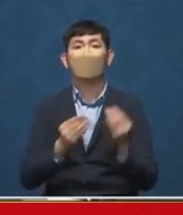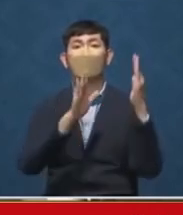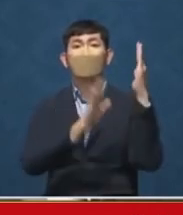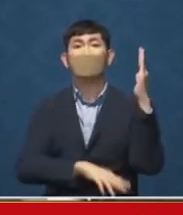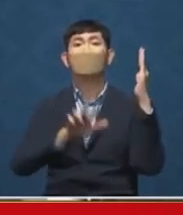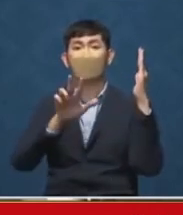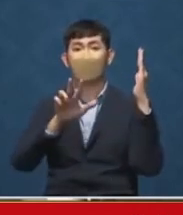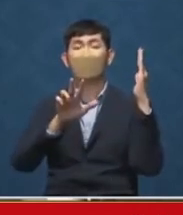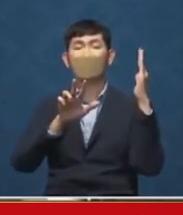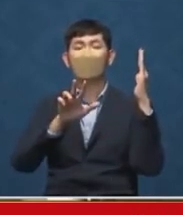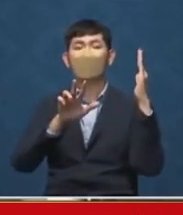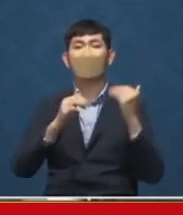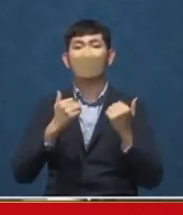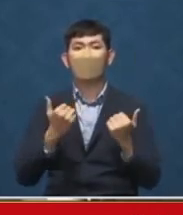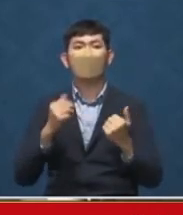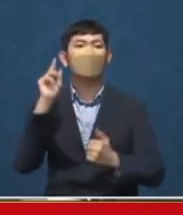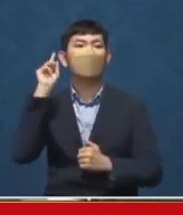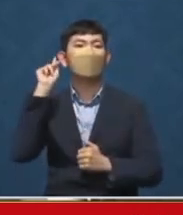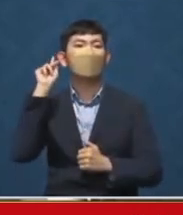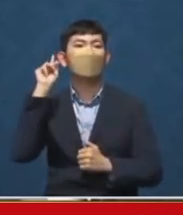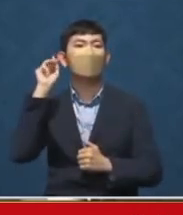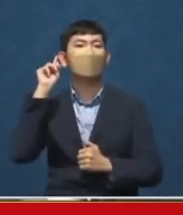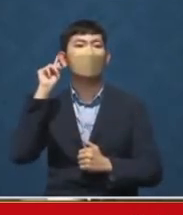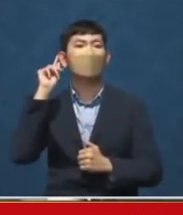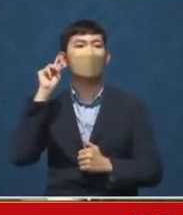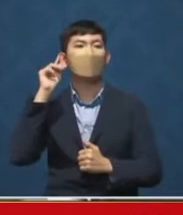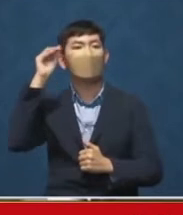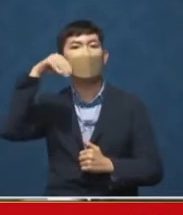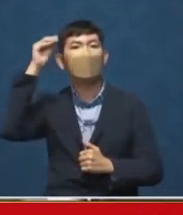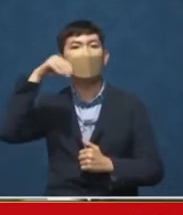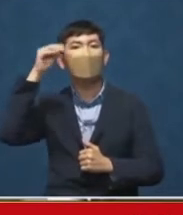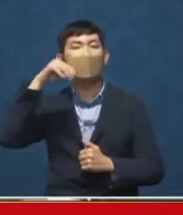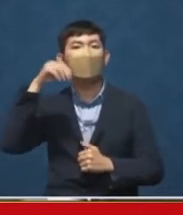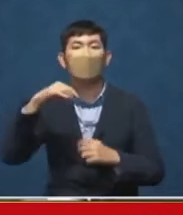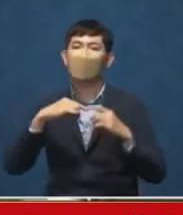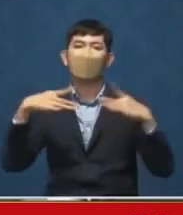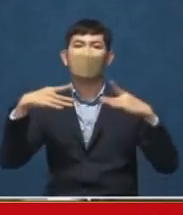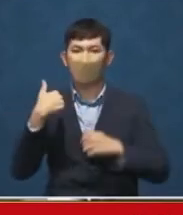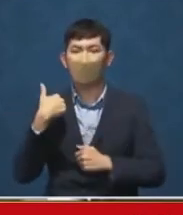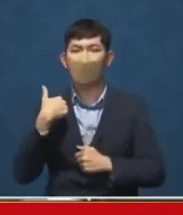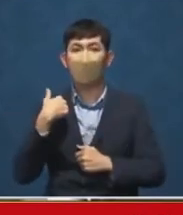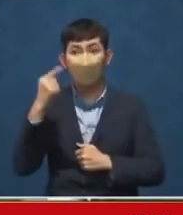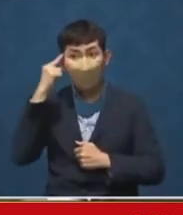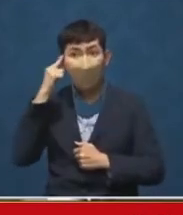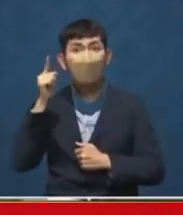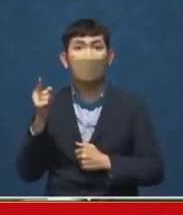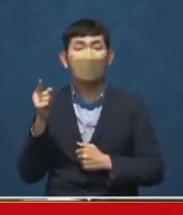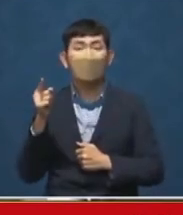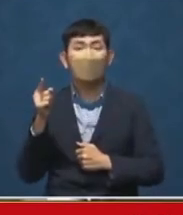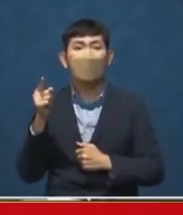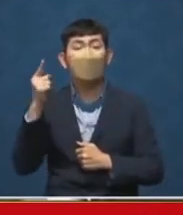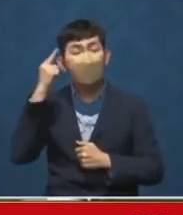ที่3จังหวัดชายแดนภาคใต้มีข่าวบิดเบือนจำนวนมากท่านรู้ด้วยนะ